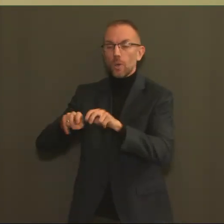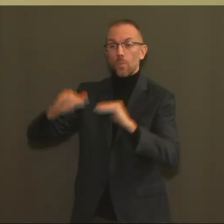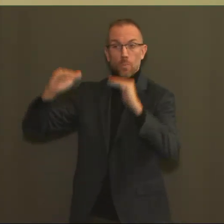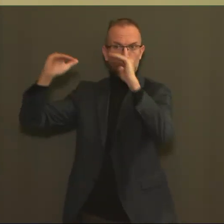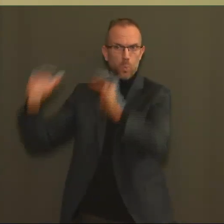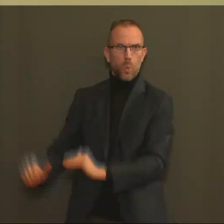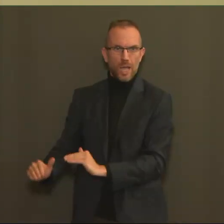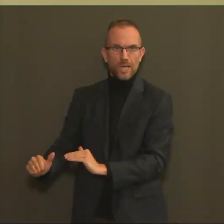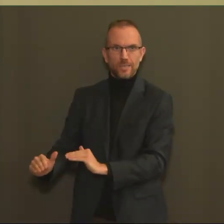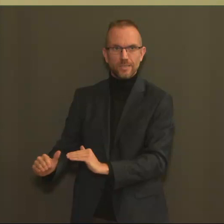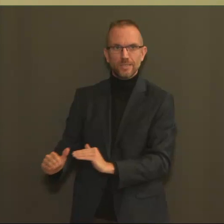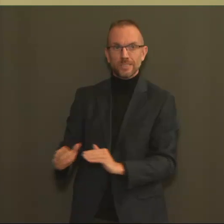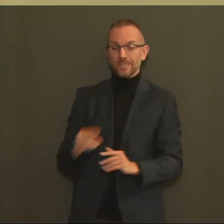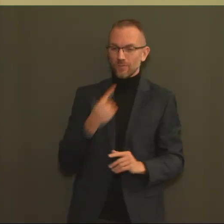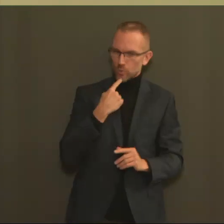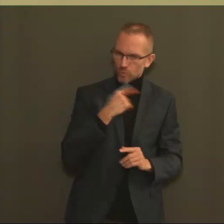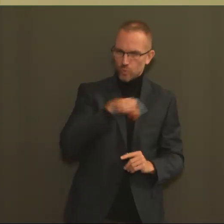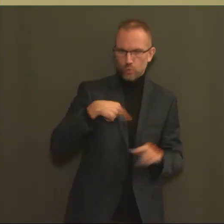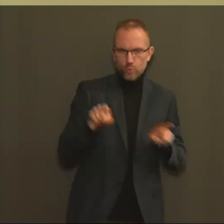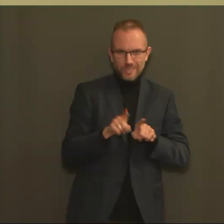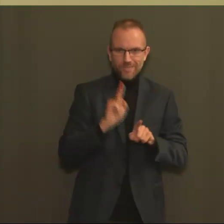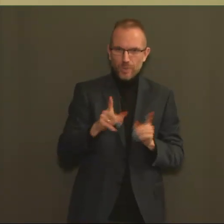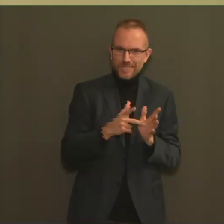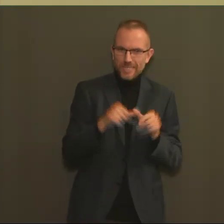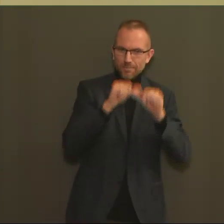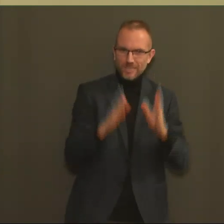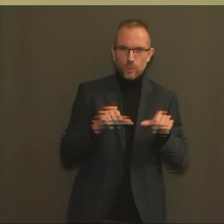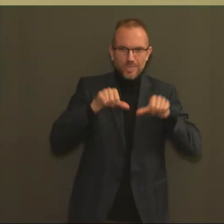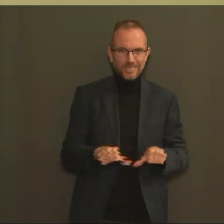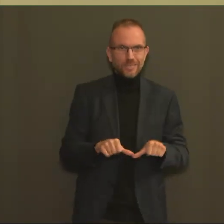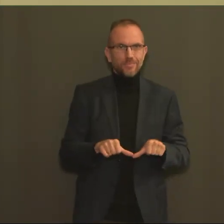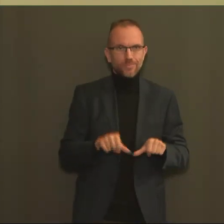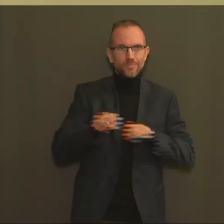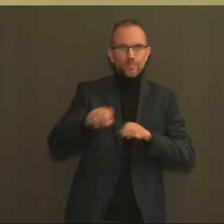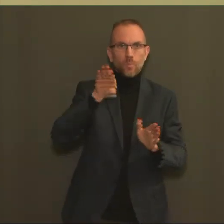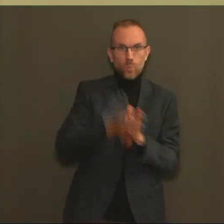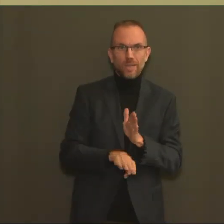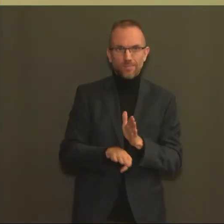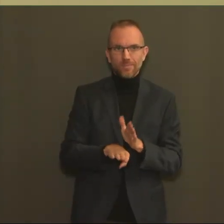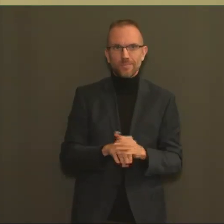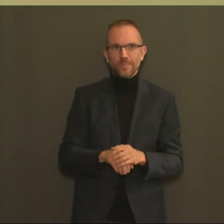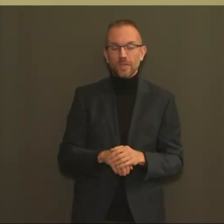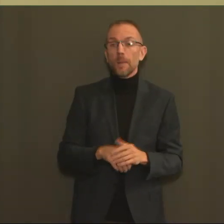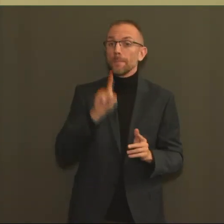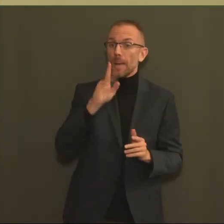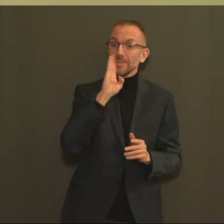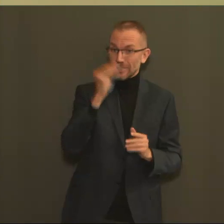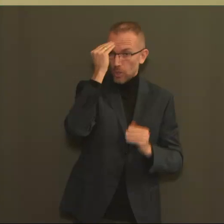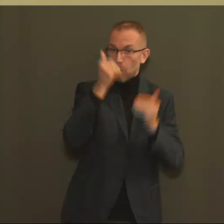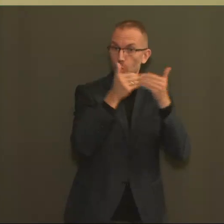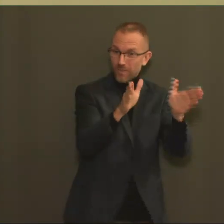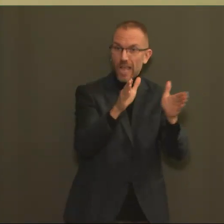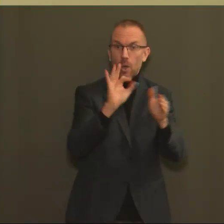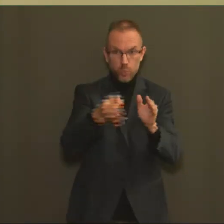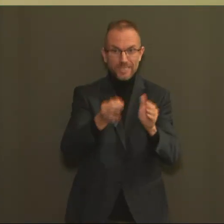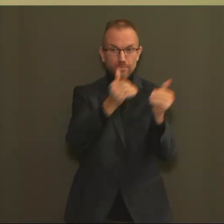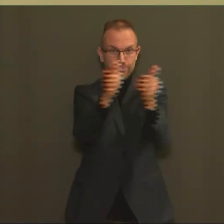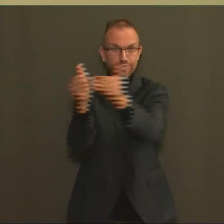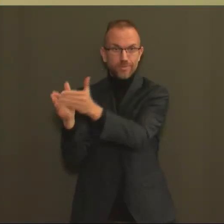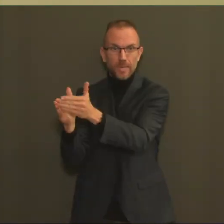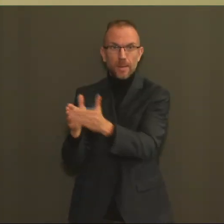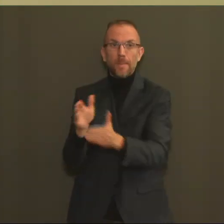dan zal context rudico hoever ik hem zien hoe snel pass precies te is zo'n rapport alles de faire du te liggen